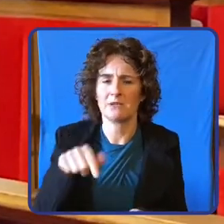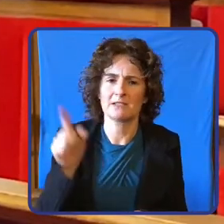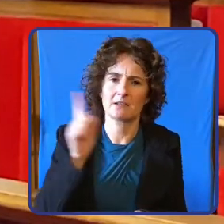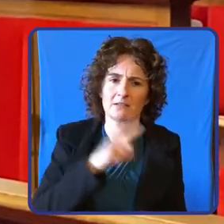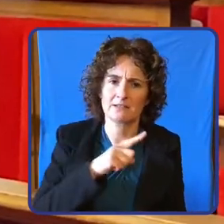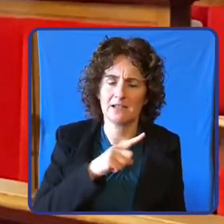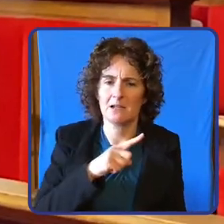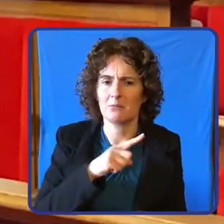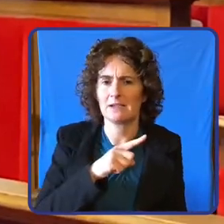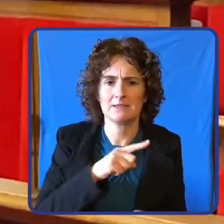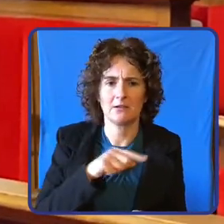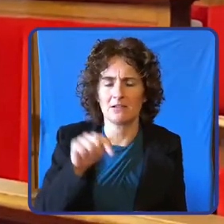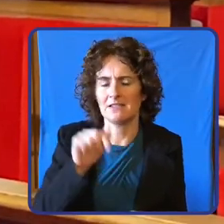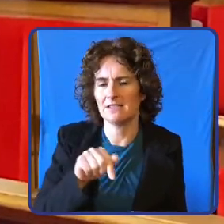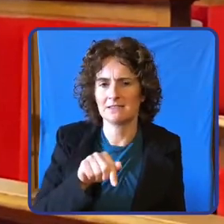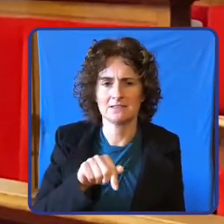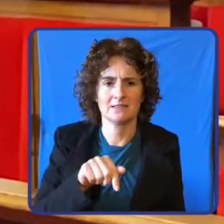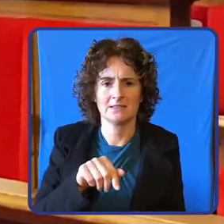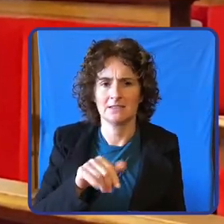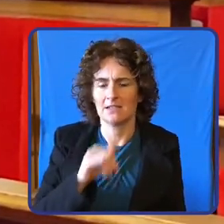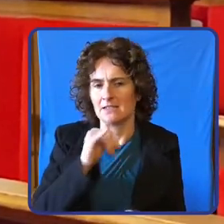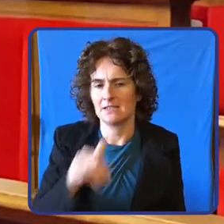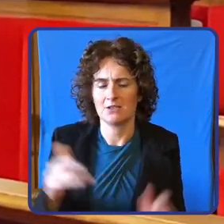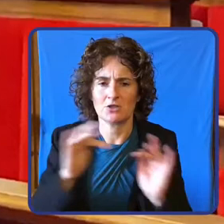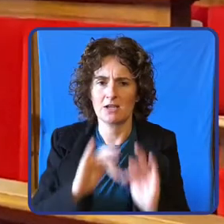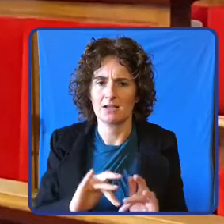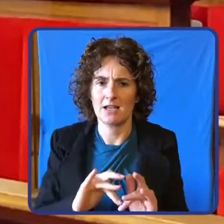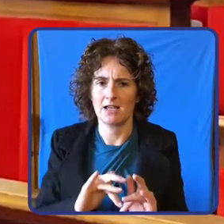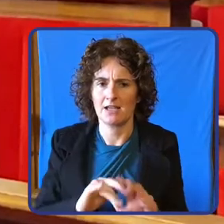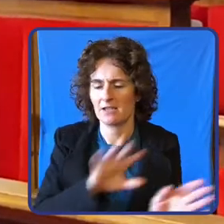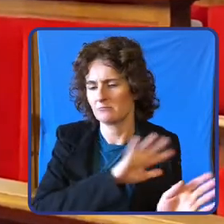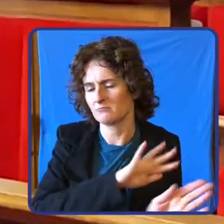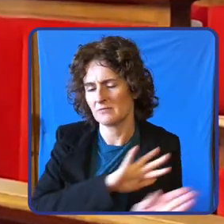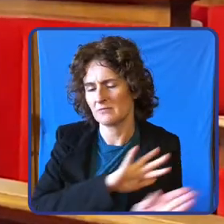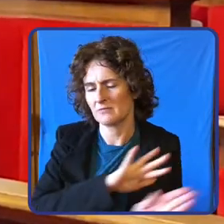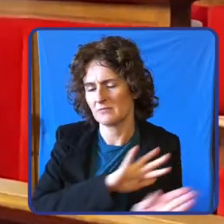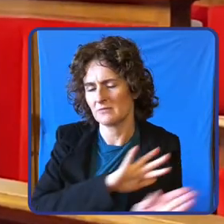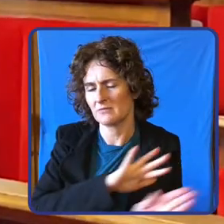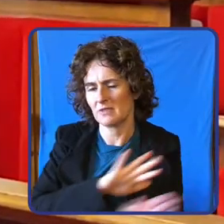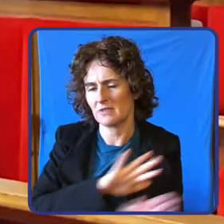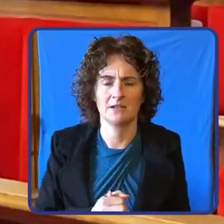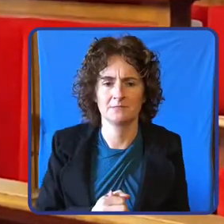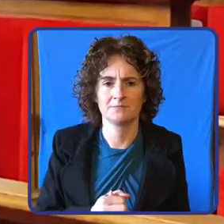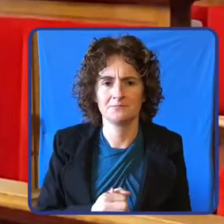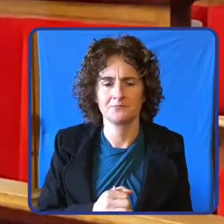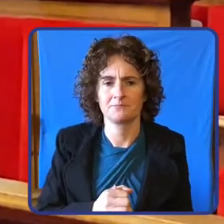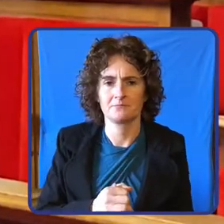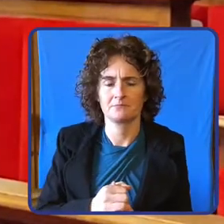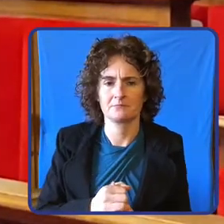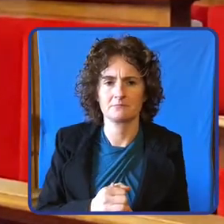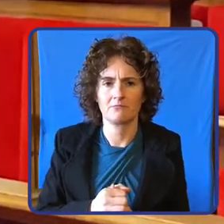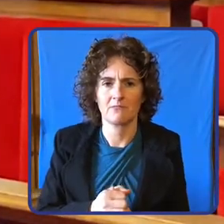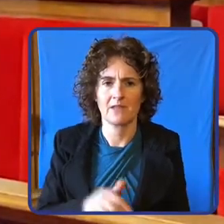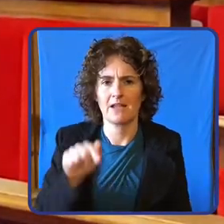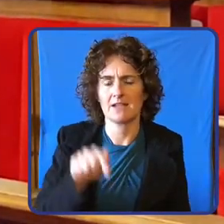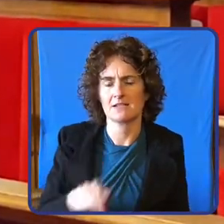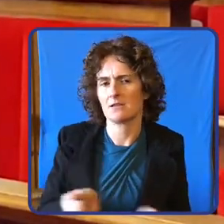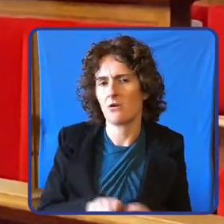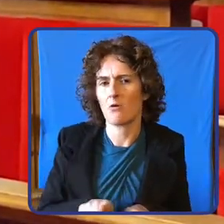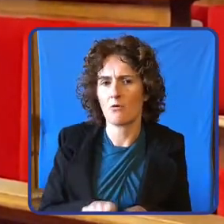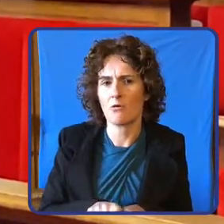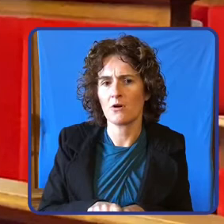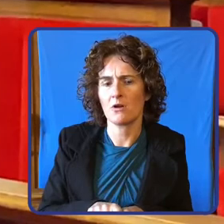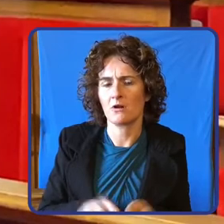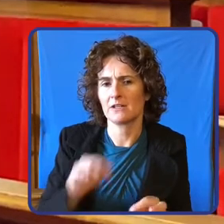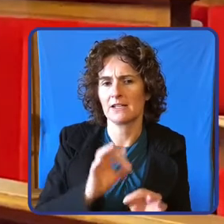aztán végképp nincs helye, hogy itt viccelődjünk azon, hogy ki támogatja, ki nem támogatja, ki a legnagyobb ukrán támogató, mert ez tényleg egy olyan dolog, hogy ha